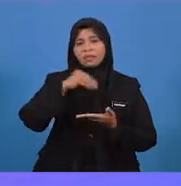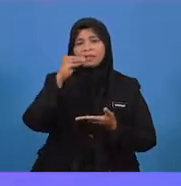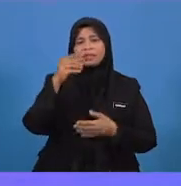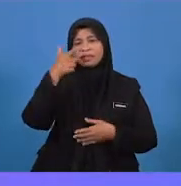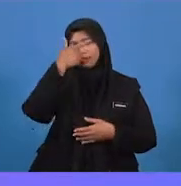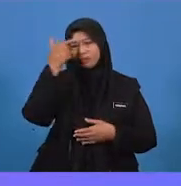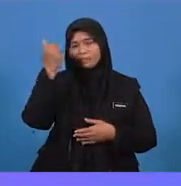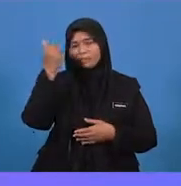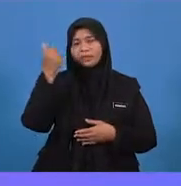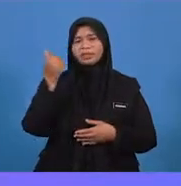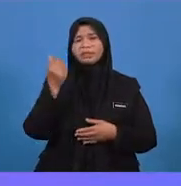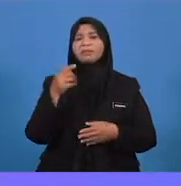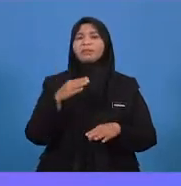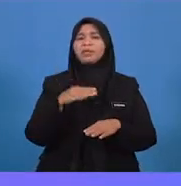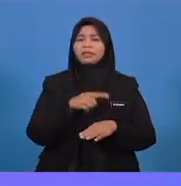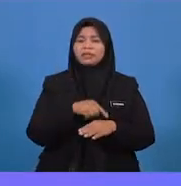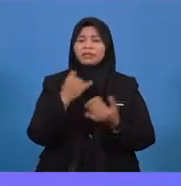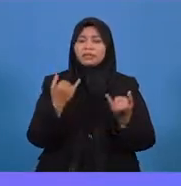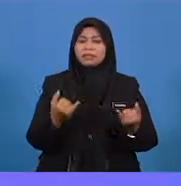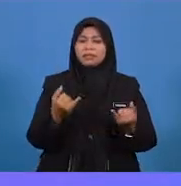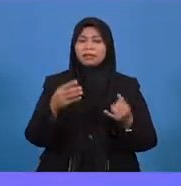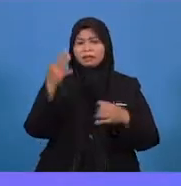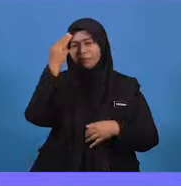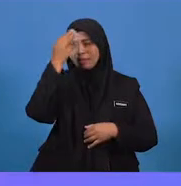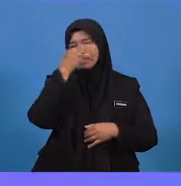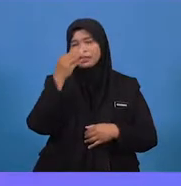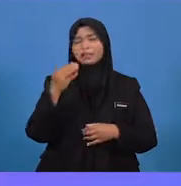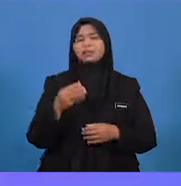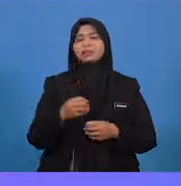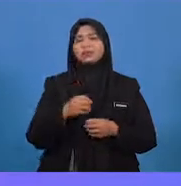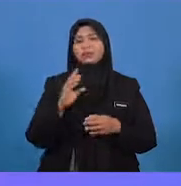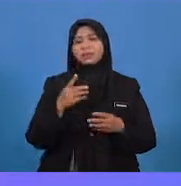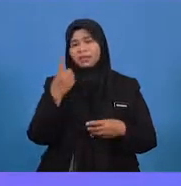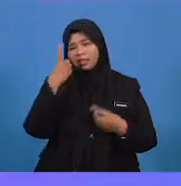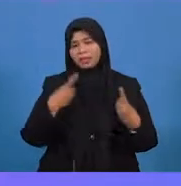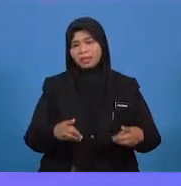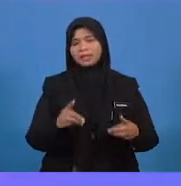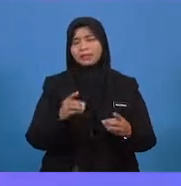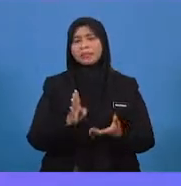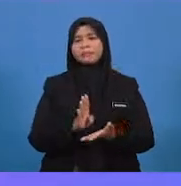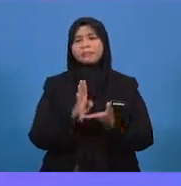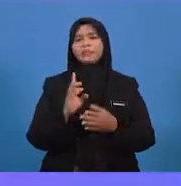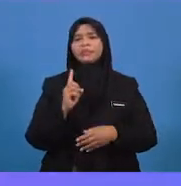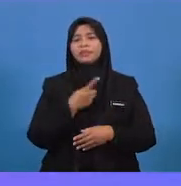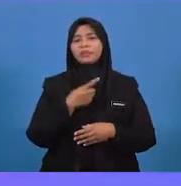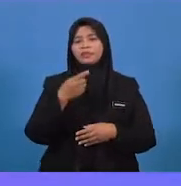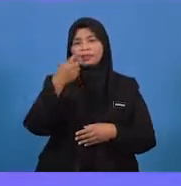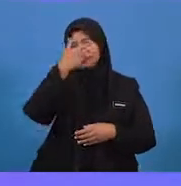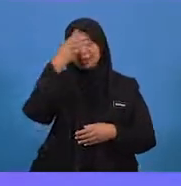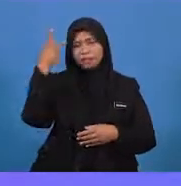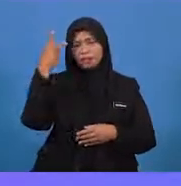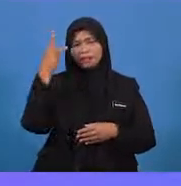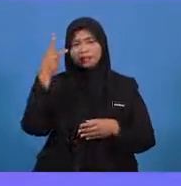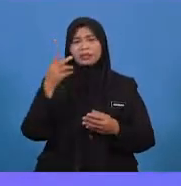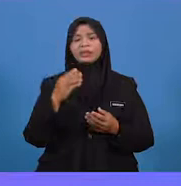ini malaikat sedang memayungi kita kerana kita sedang menuntut ilmu fardu ain yang